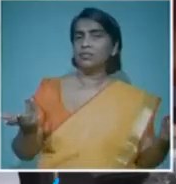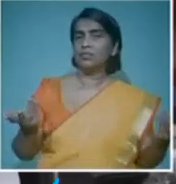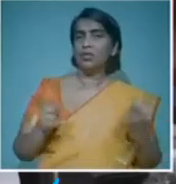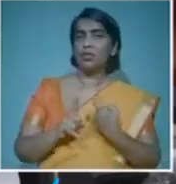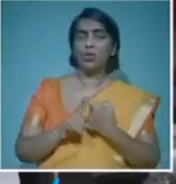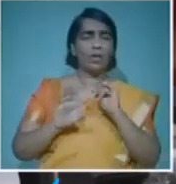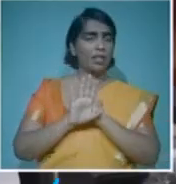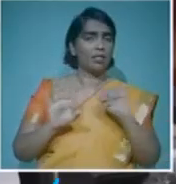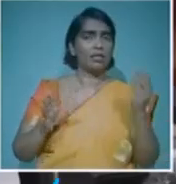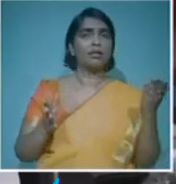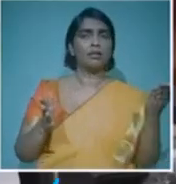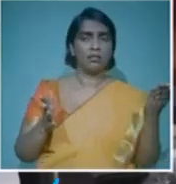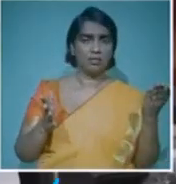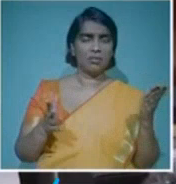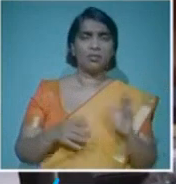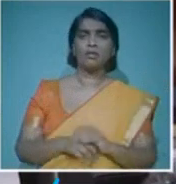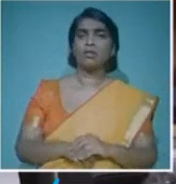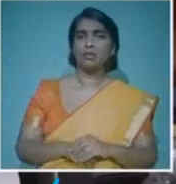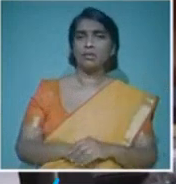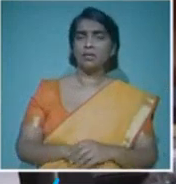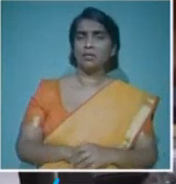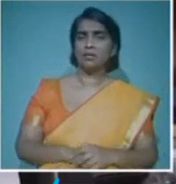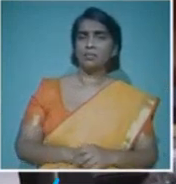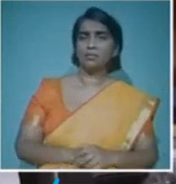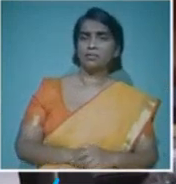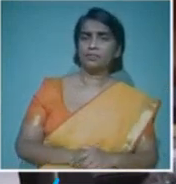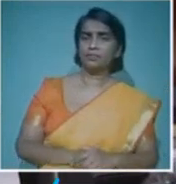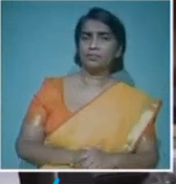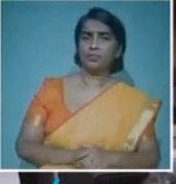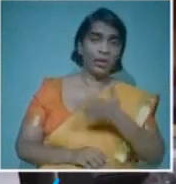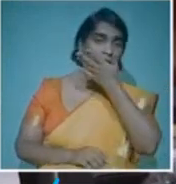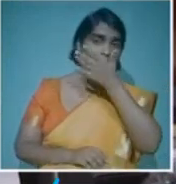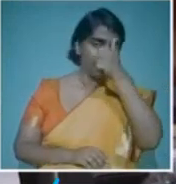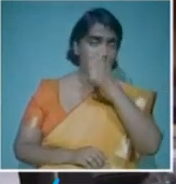කෝටි 16ක් නේද 16 හරි භූමි ස්තුති 16 මිලියන් සීනි වංචාව